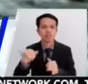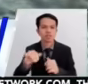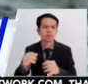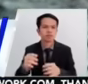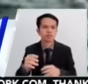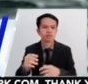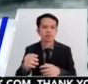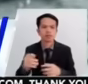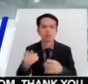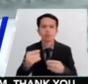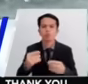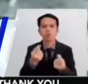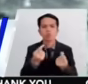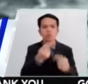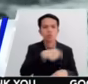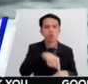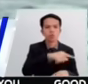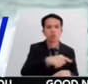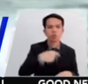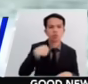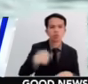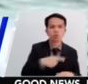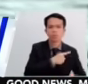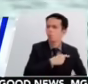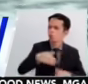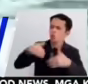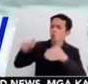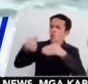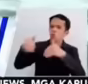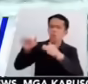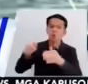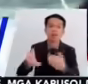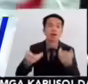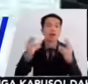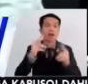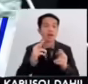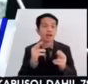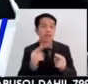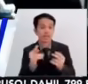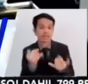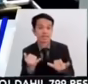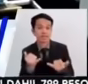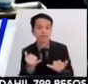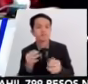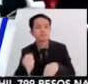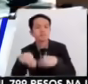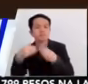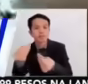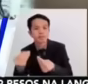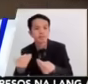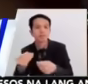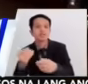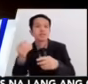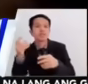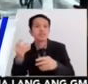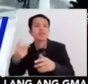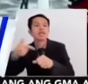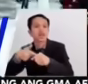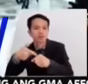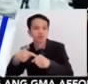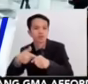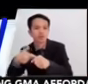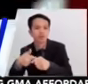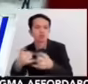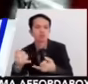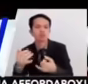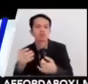sila nung China Coast Guard. Kaya naman ngayon ay binibigyan sila ng krudo ng BFAR at ipinagpapasalamat